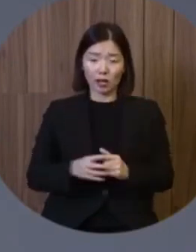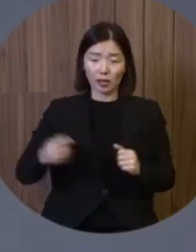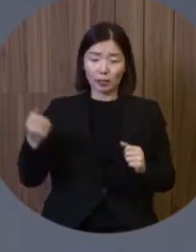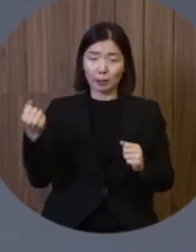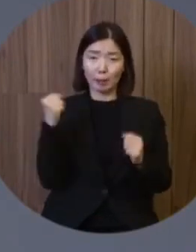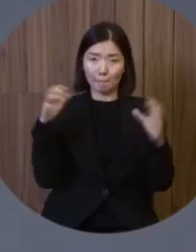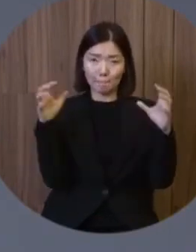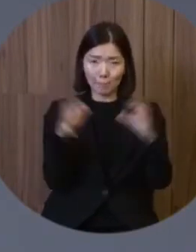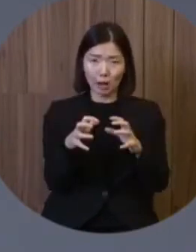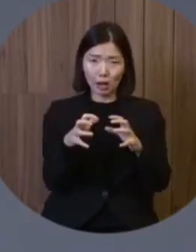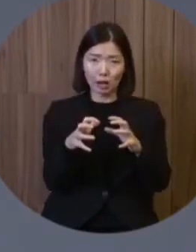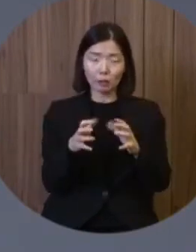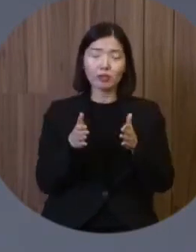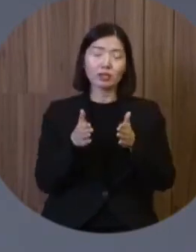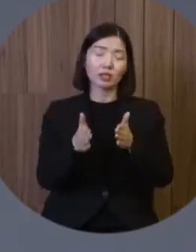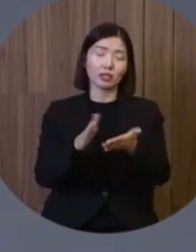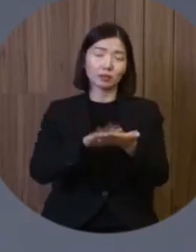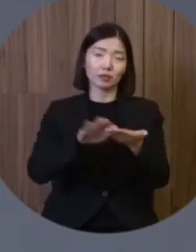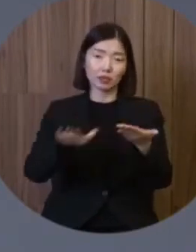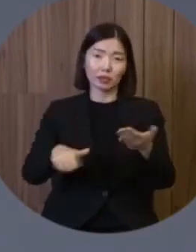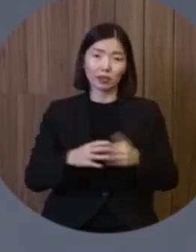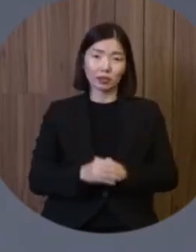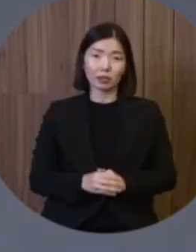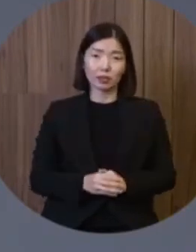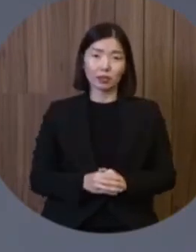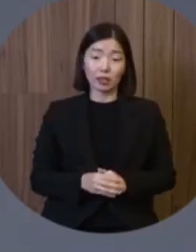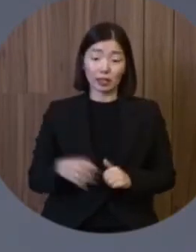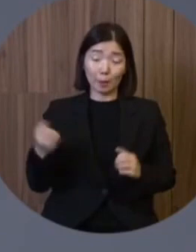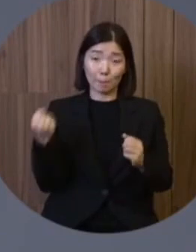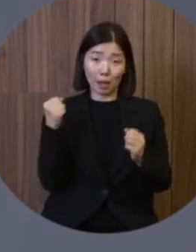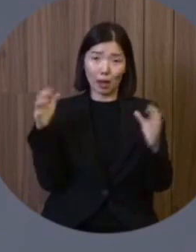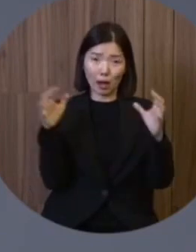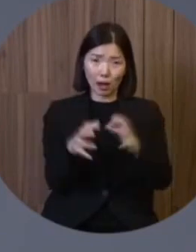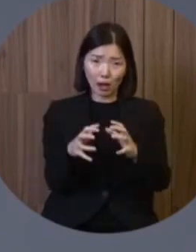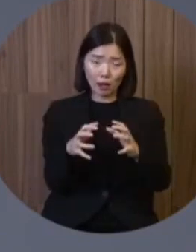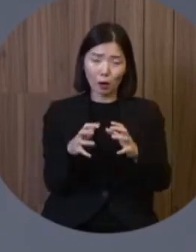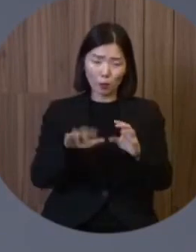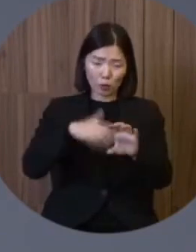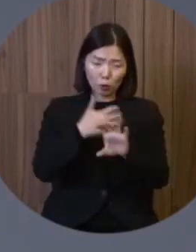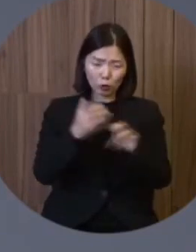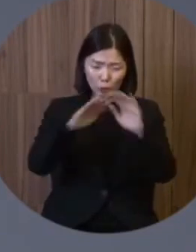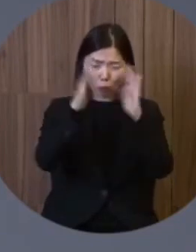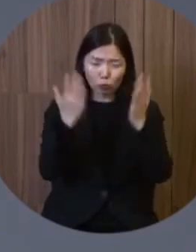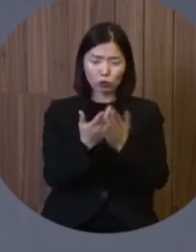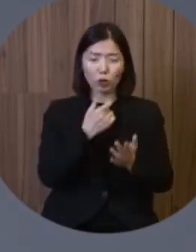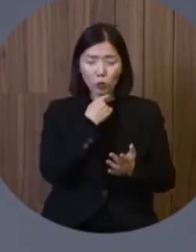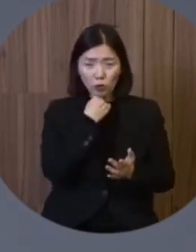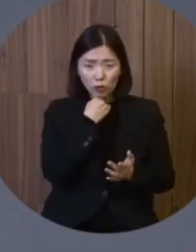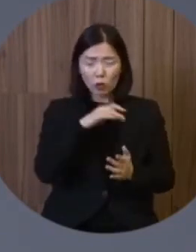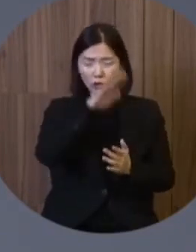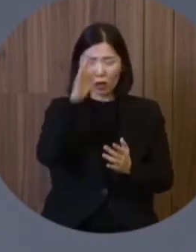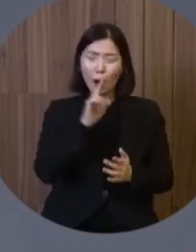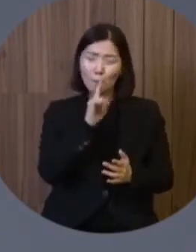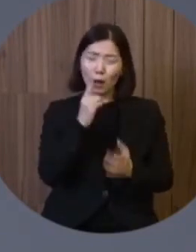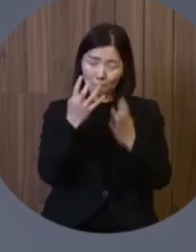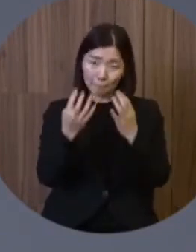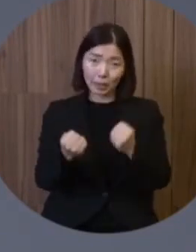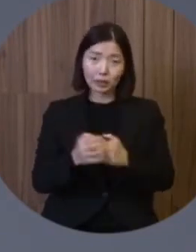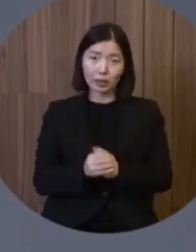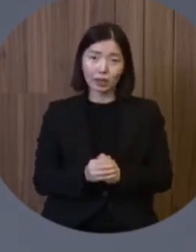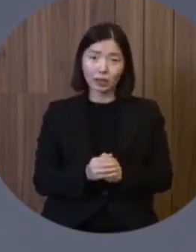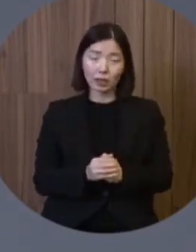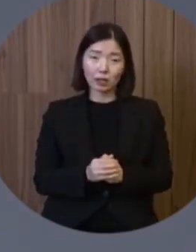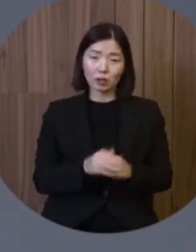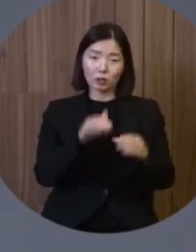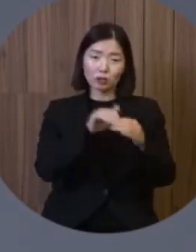단결하고 혁신할 수 있는 길이기 때문에 그렇습니다. 단결과 혁신 모두가 원하고 모두가 주장합니다.